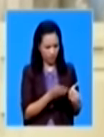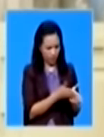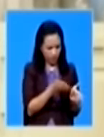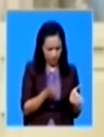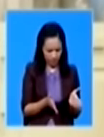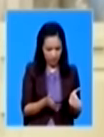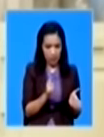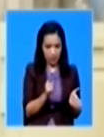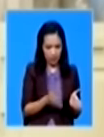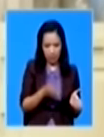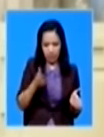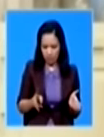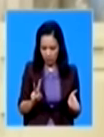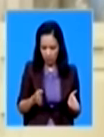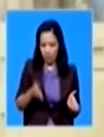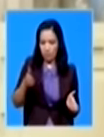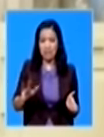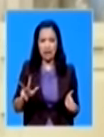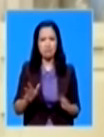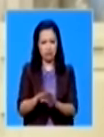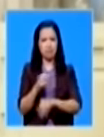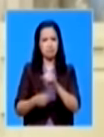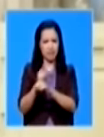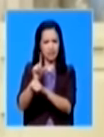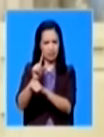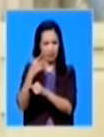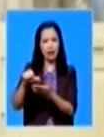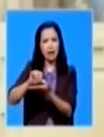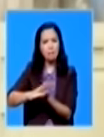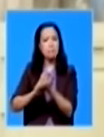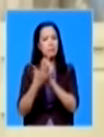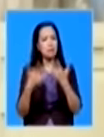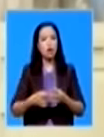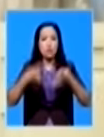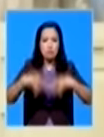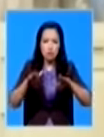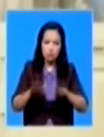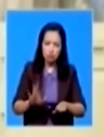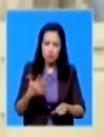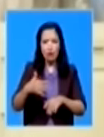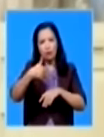รประมาณสัก20 ปีไปแล้วมันไม่ได้ปรับไงไม่ได้เตรียมมาตรการลดความเสี่ยงจากภายนอก